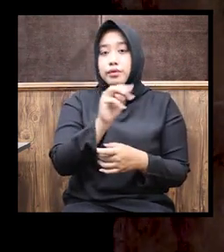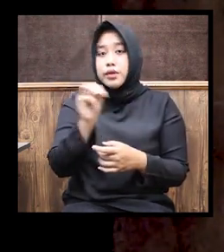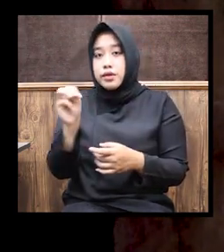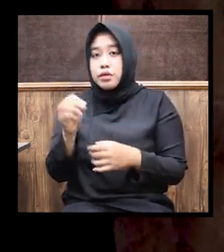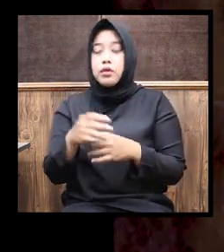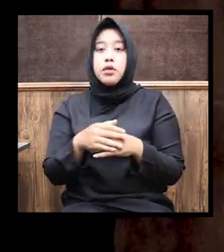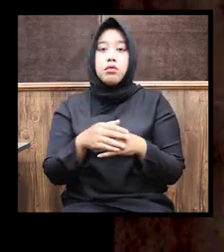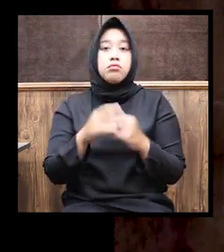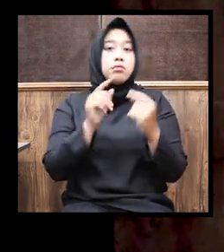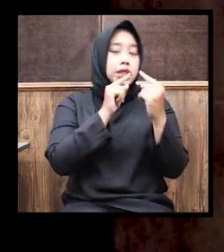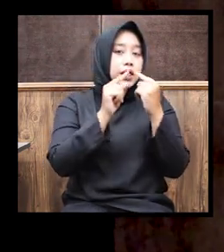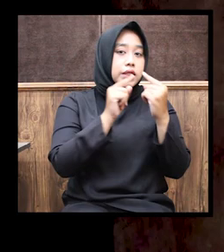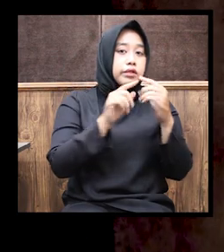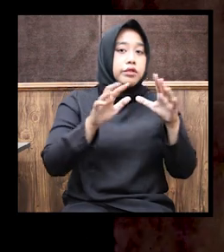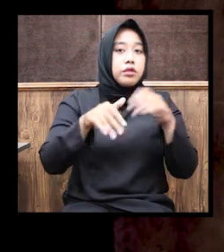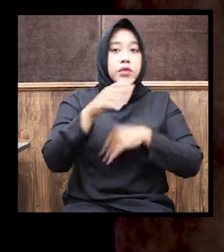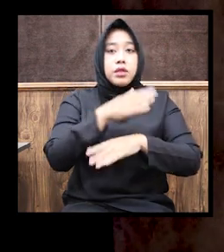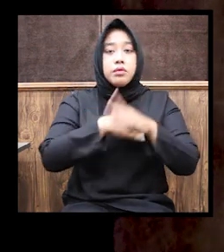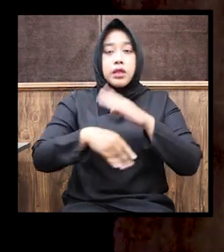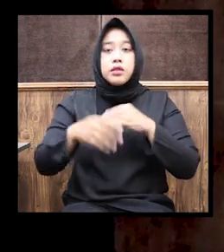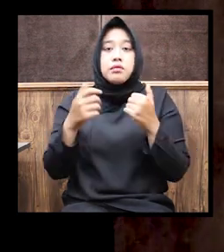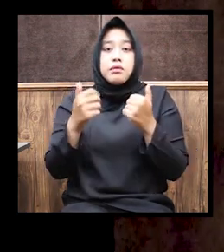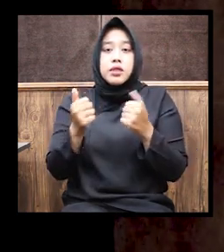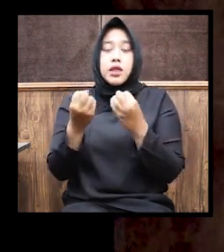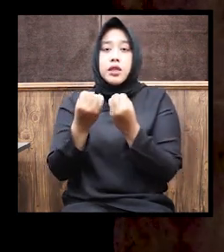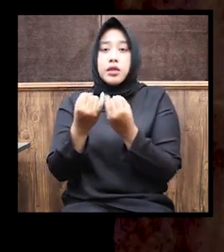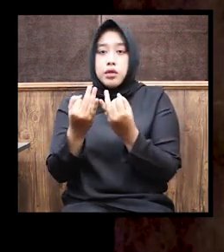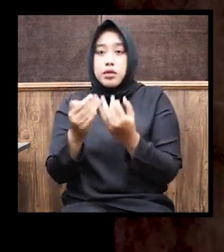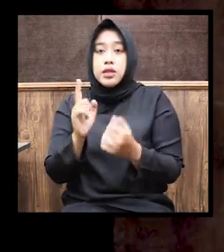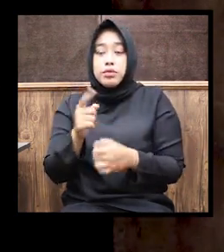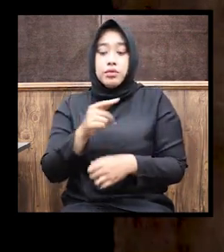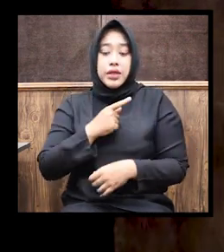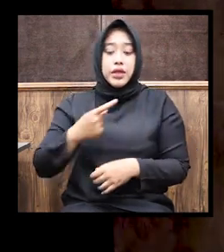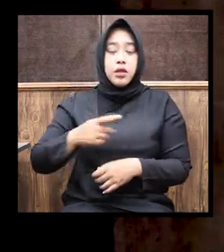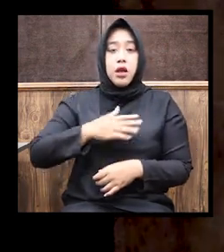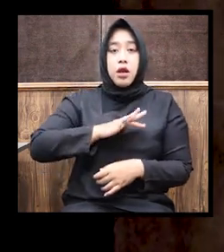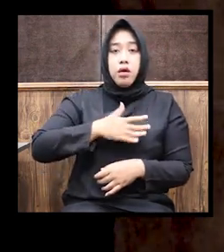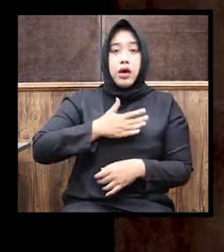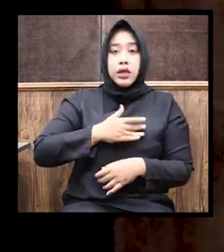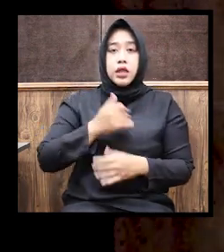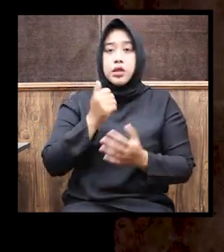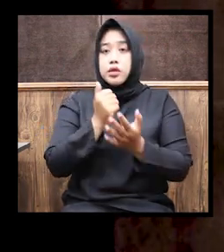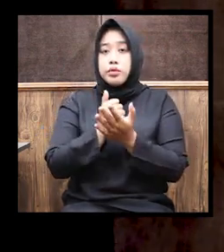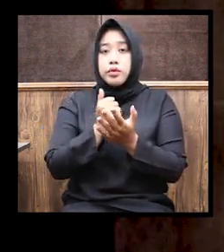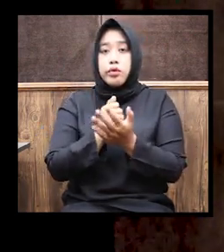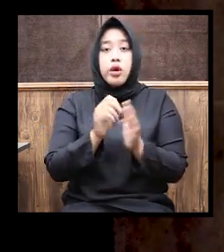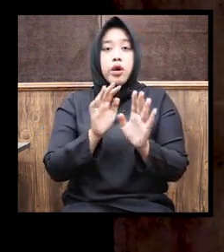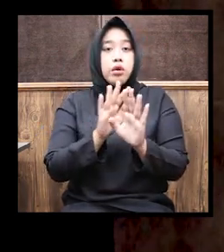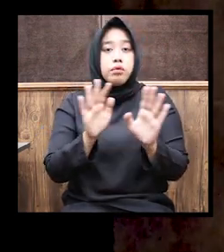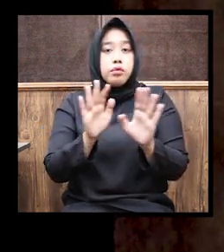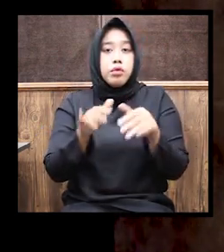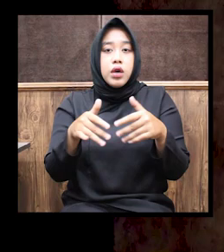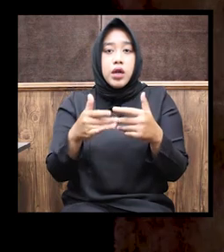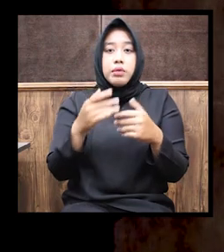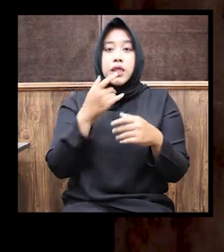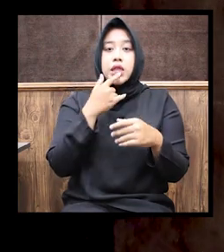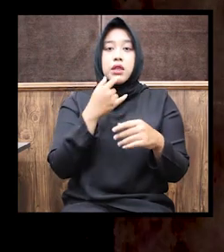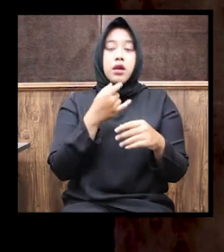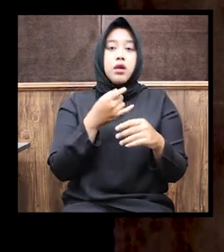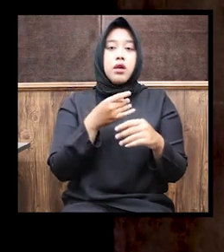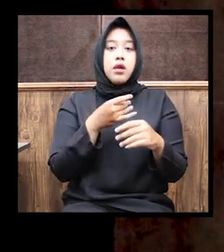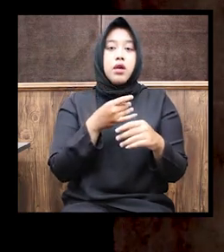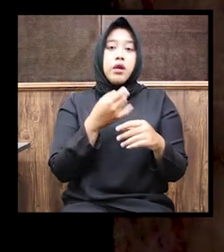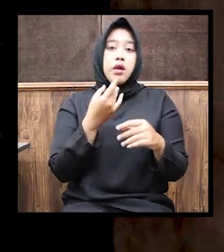karena eh yang kita khawatirkan Sebenarnya bukan karena e bullying